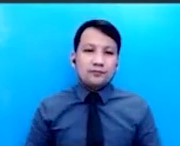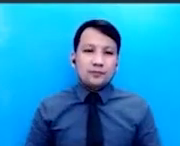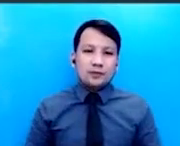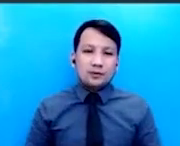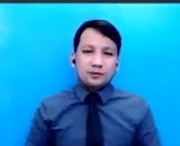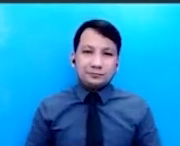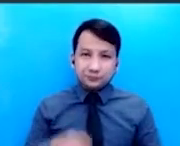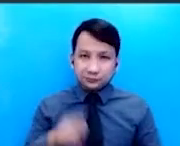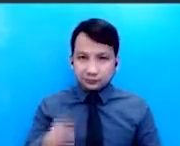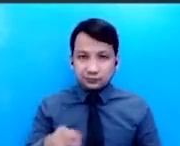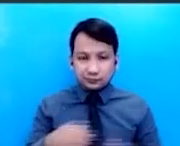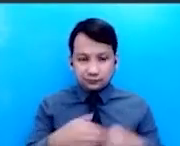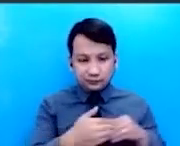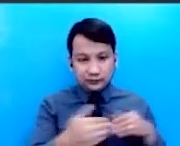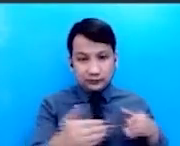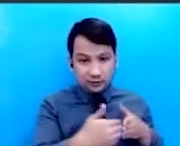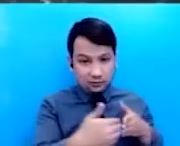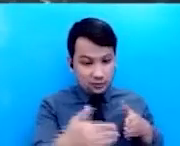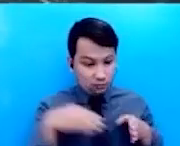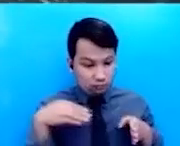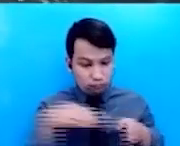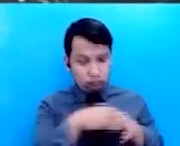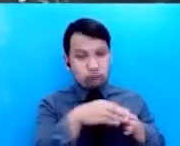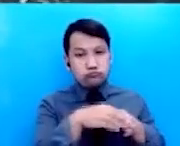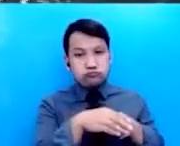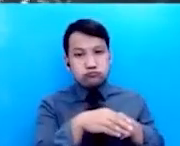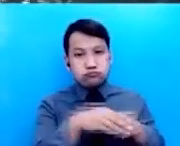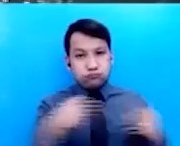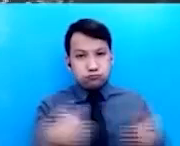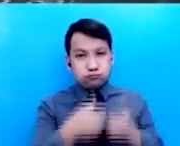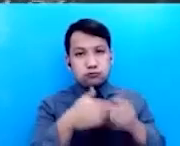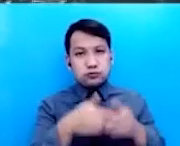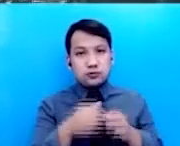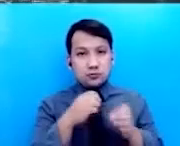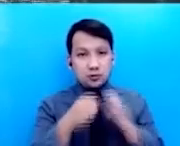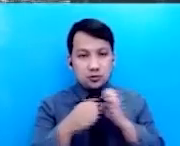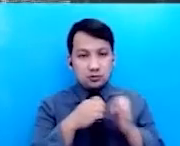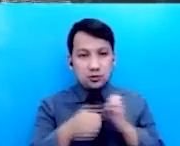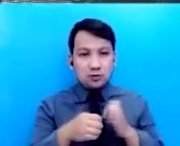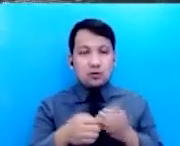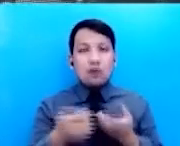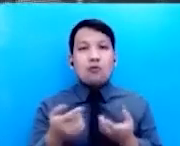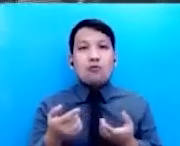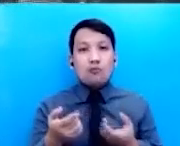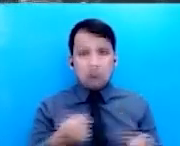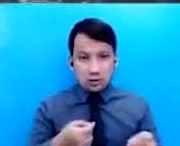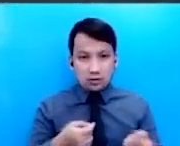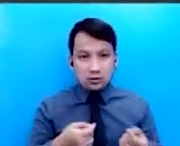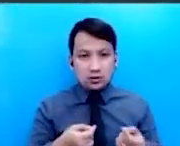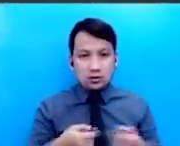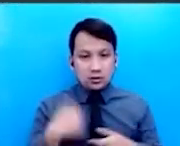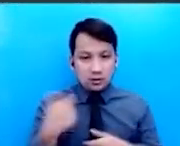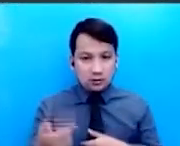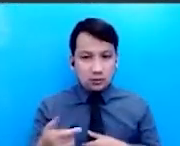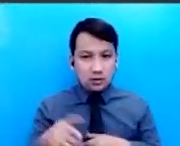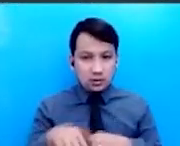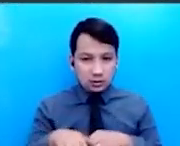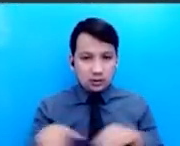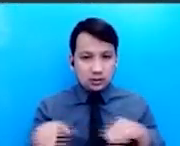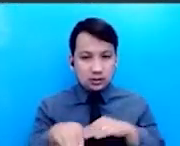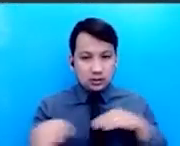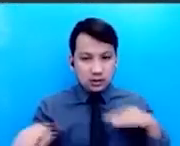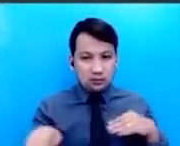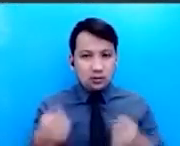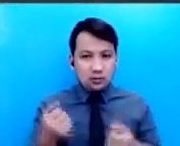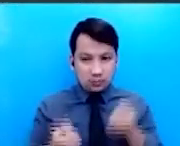Nagkadurog-durog ang mga concrete barriers sa makahiwalay na aksidente sa EDSA na nagtulot-tuloy ng matinding traffic kanina. Ang mga driver ng